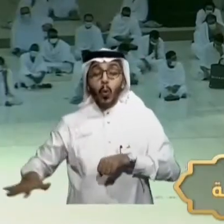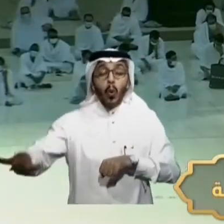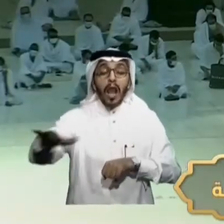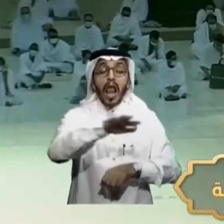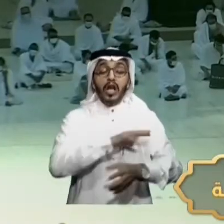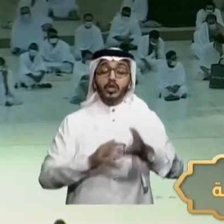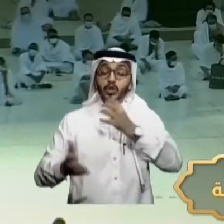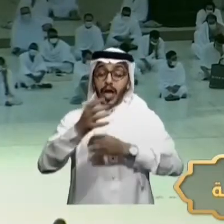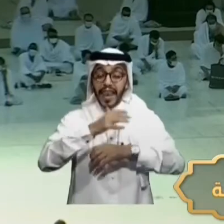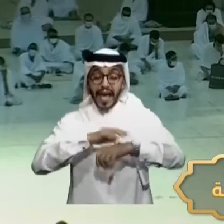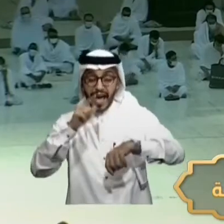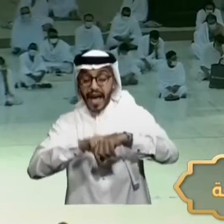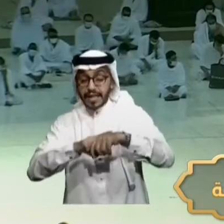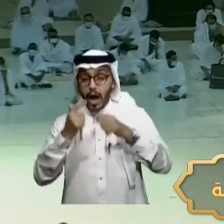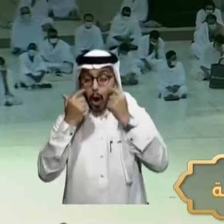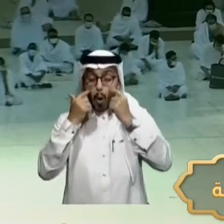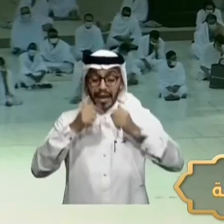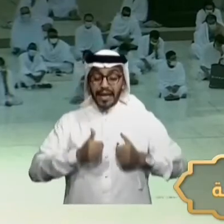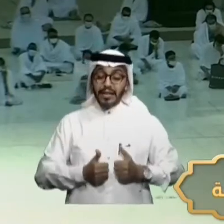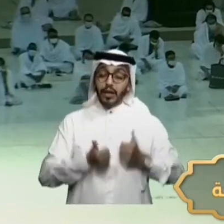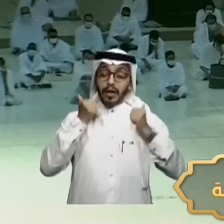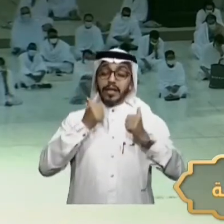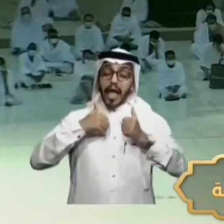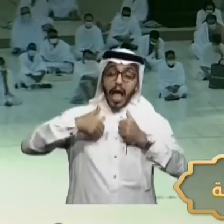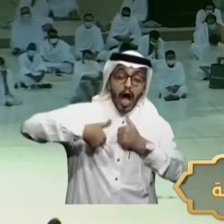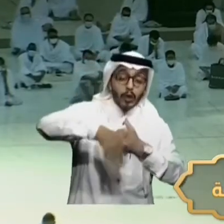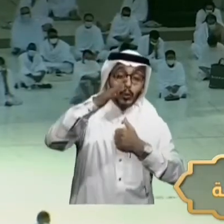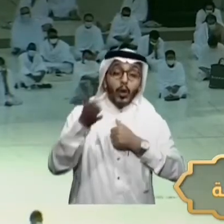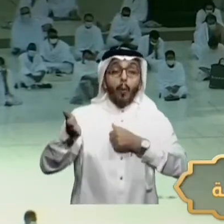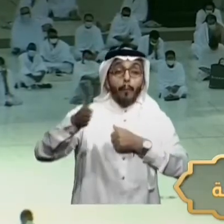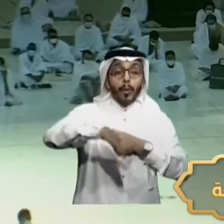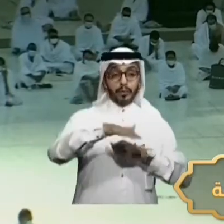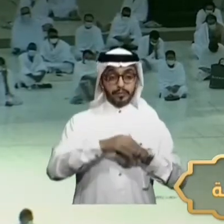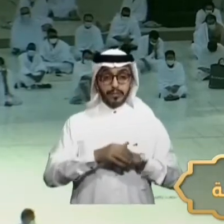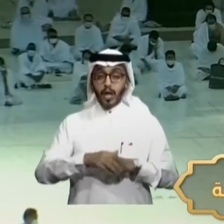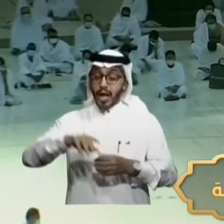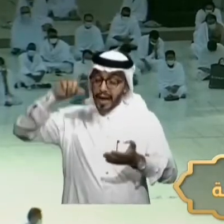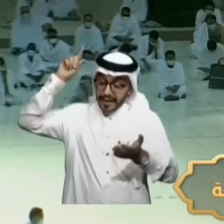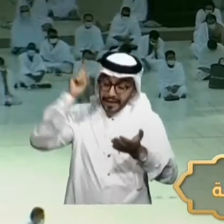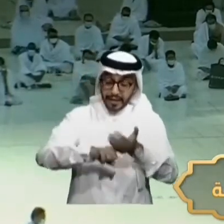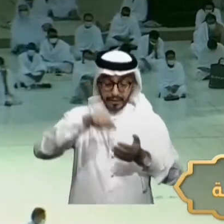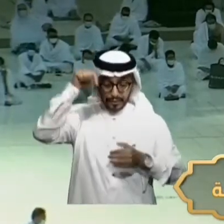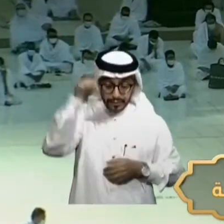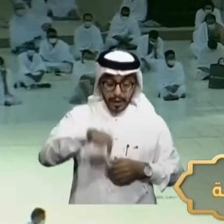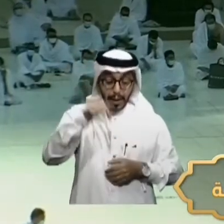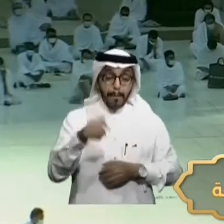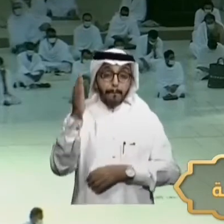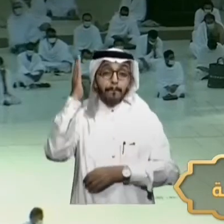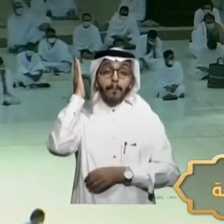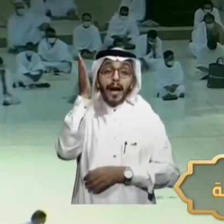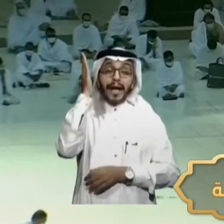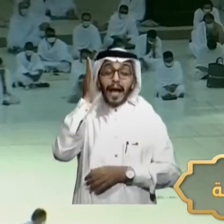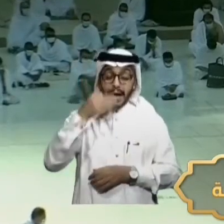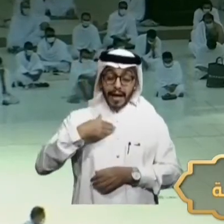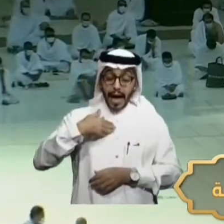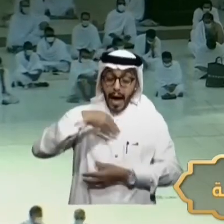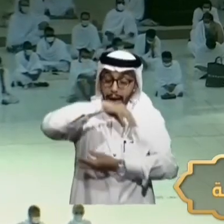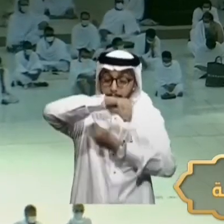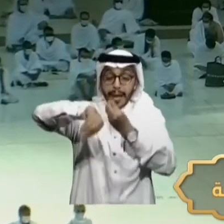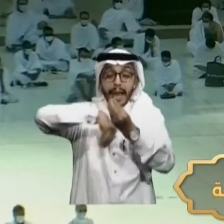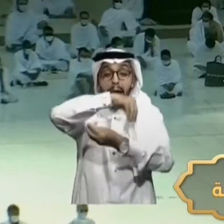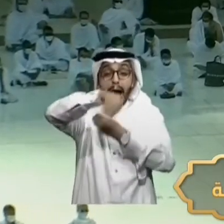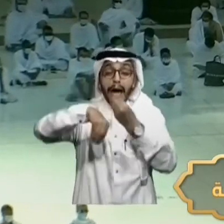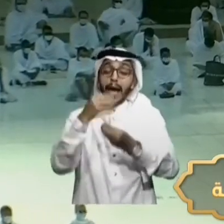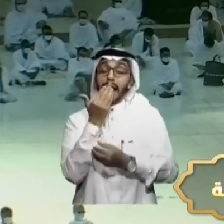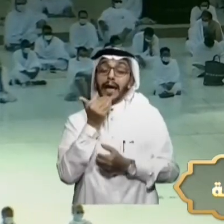الشؤون وأحوال الحياة إلى الممات. وإننا من هذا المنبر الشريف،